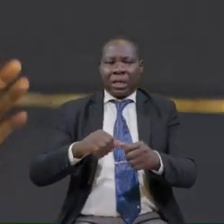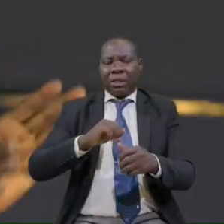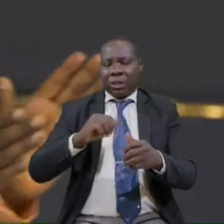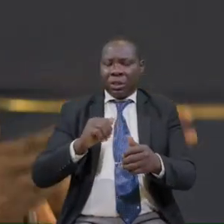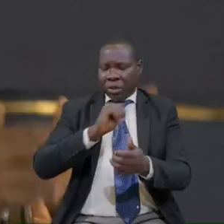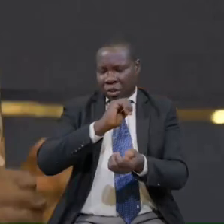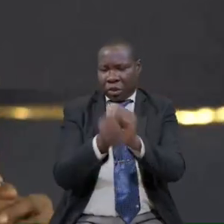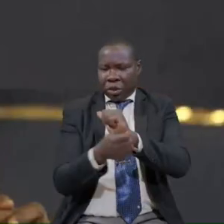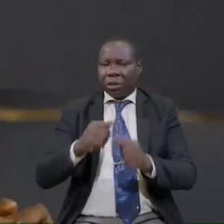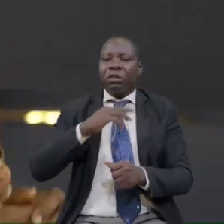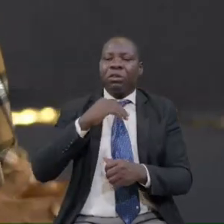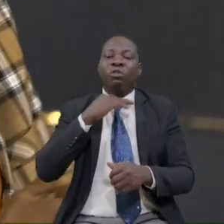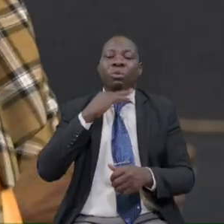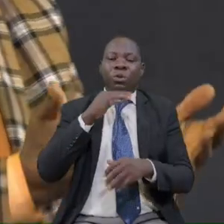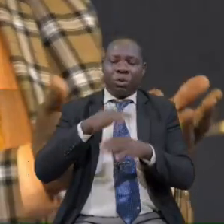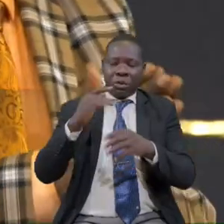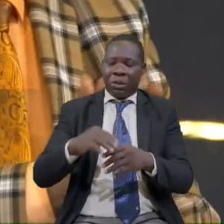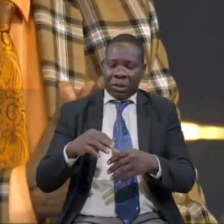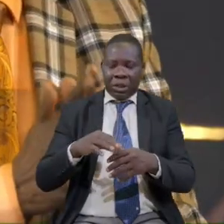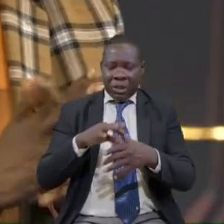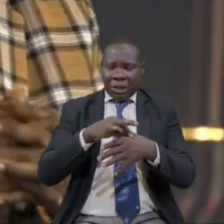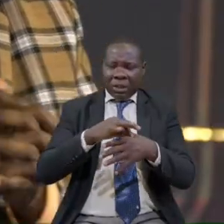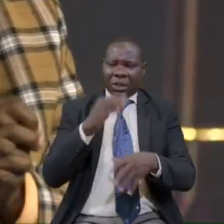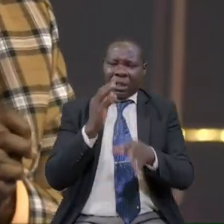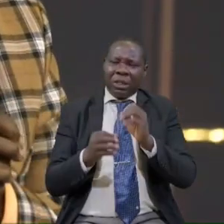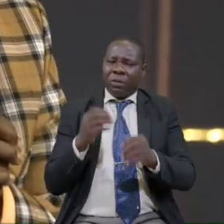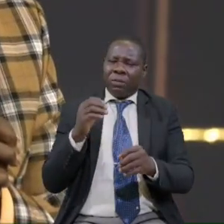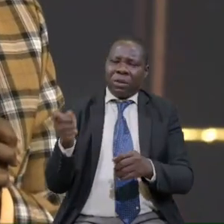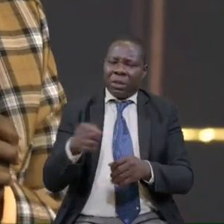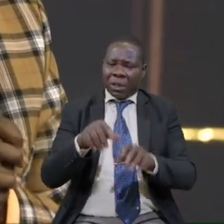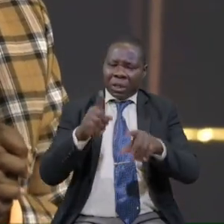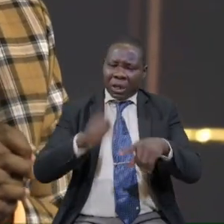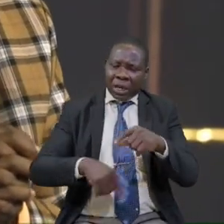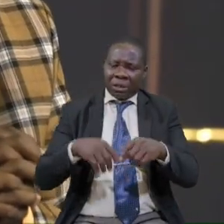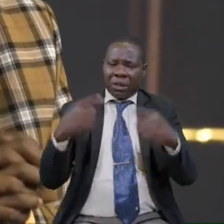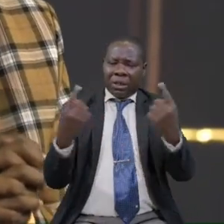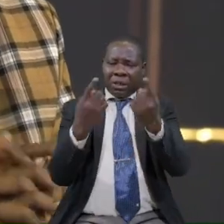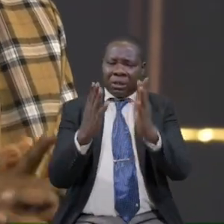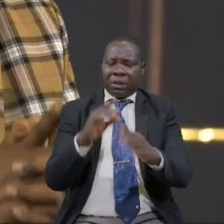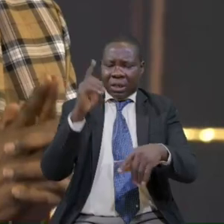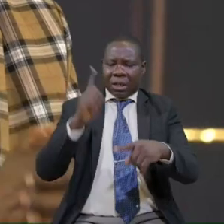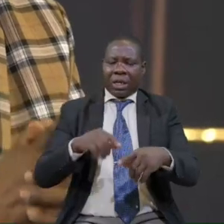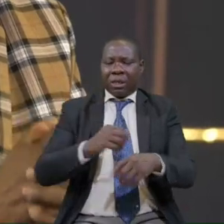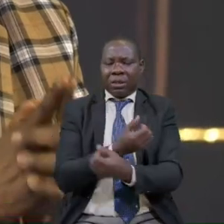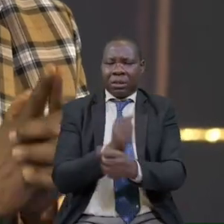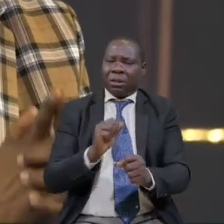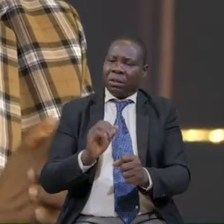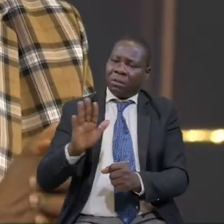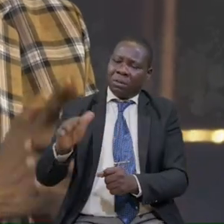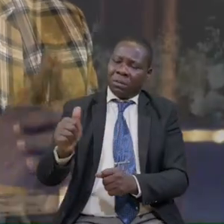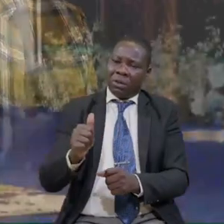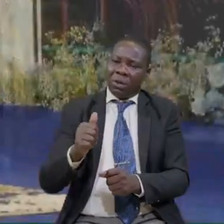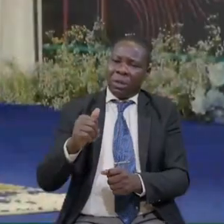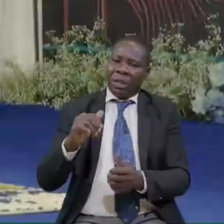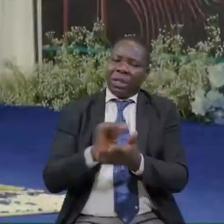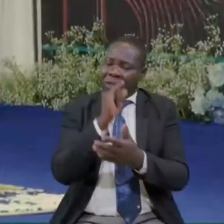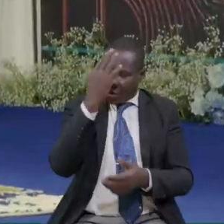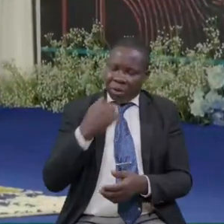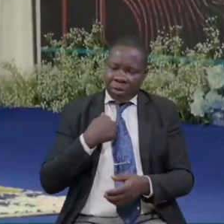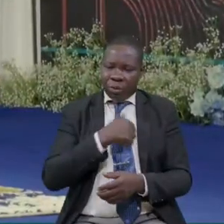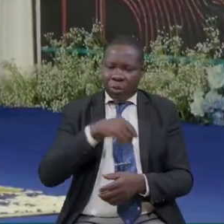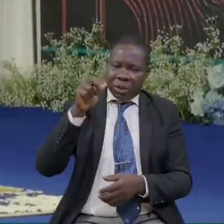Le pécheur ne peut pas changer sa vie. C'est pourquoi on a besoin de purification,